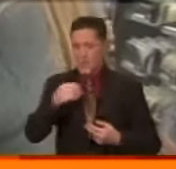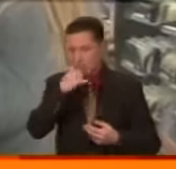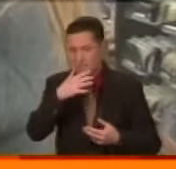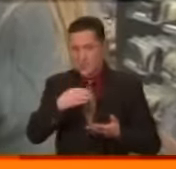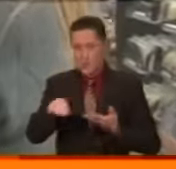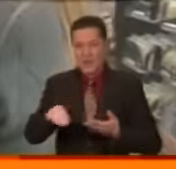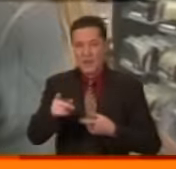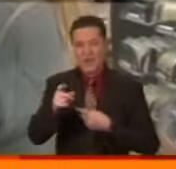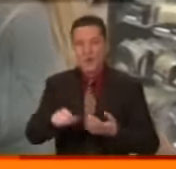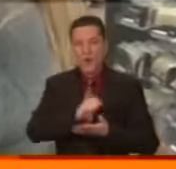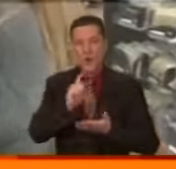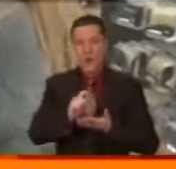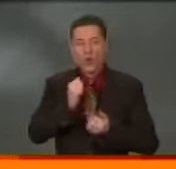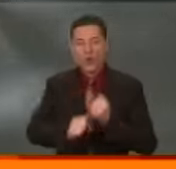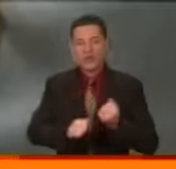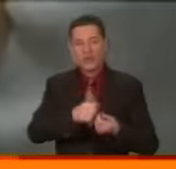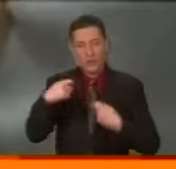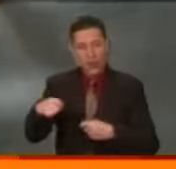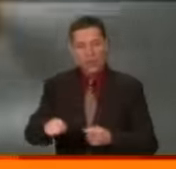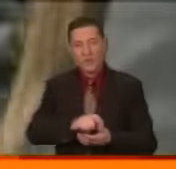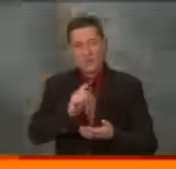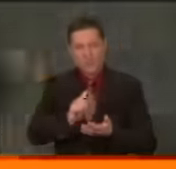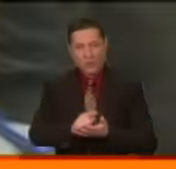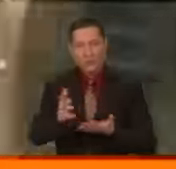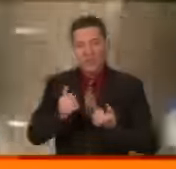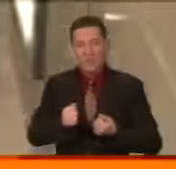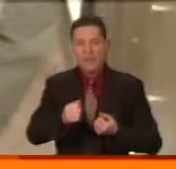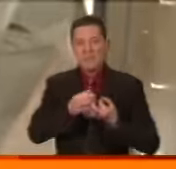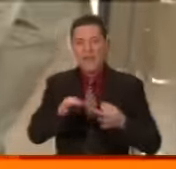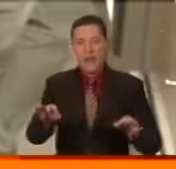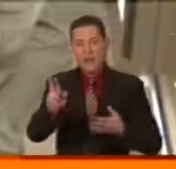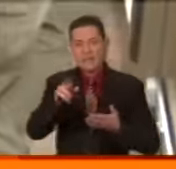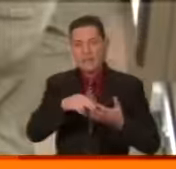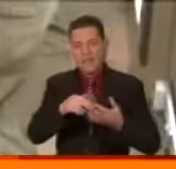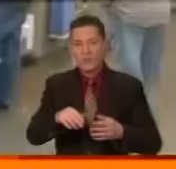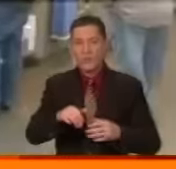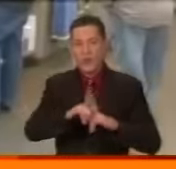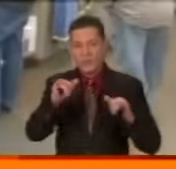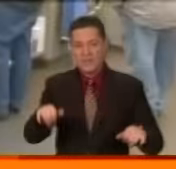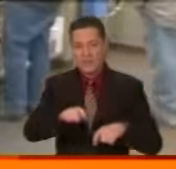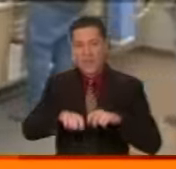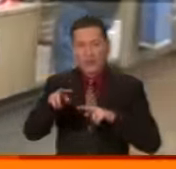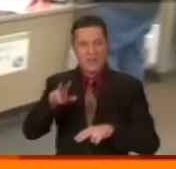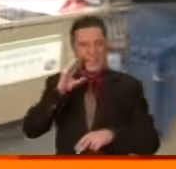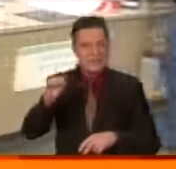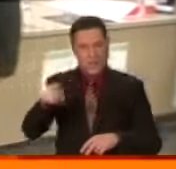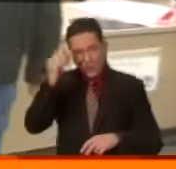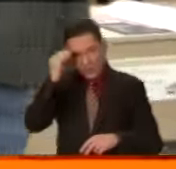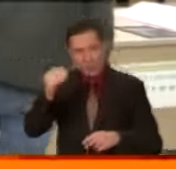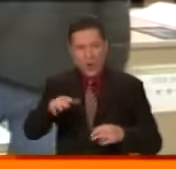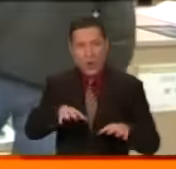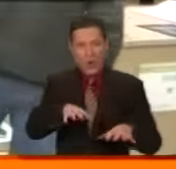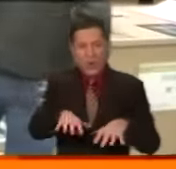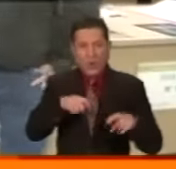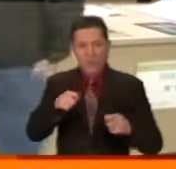кожен торговець муситиме отримати ліцензію. Для посилення контролю за продажем зброї Обама знехтував думкою Конгресу. Новації